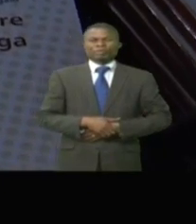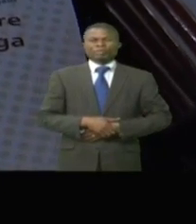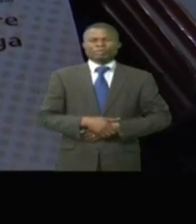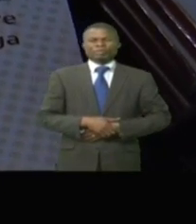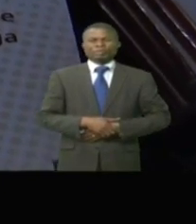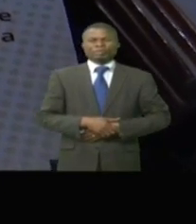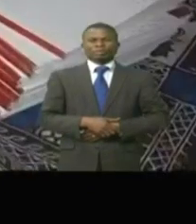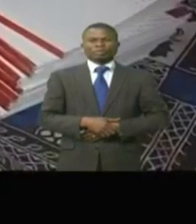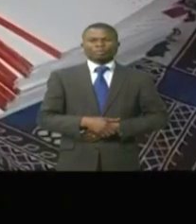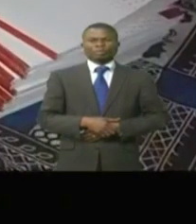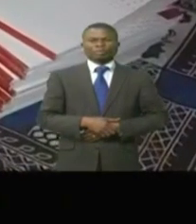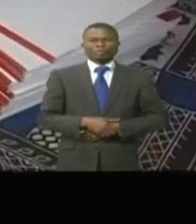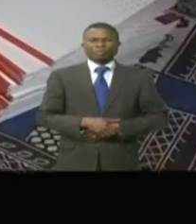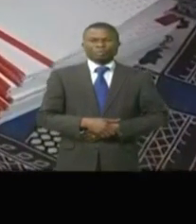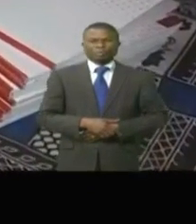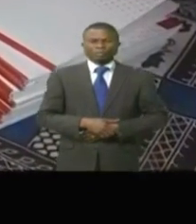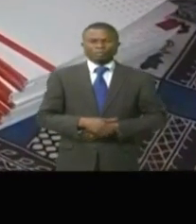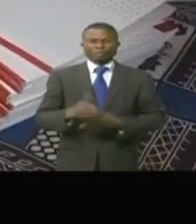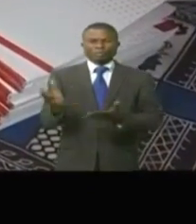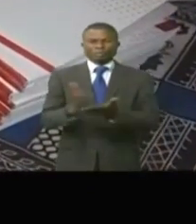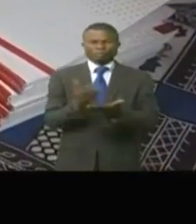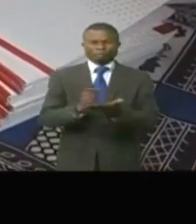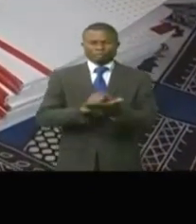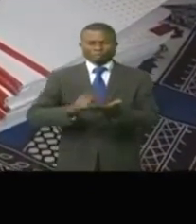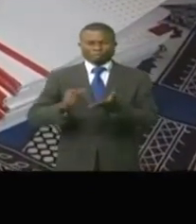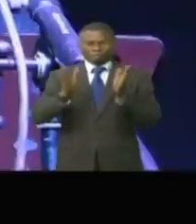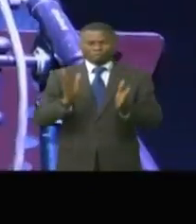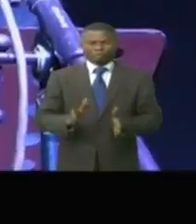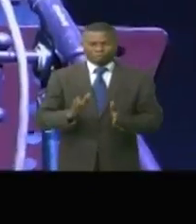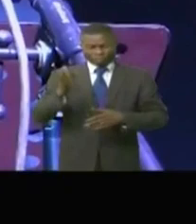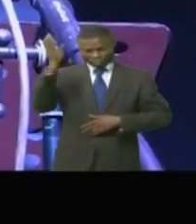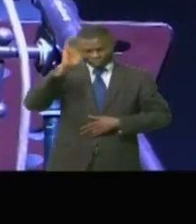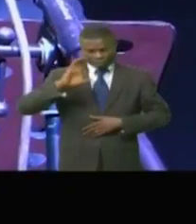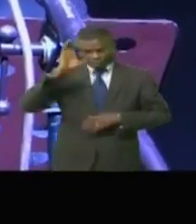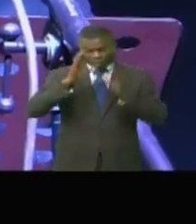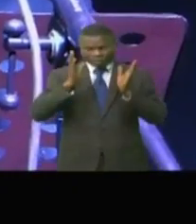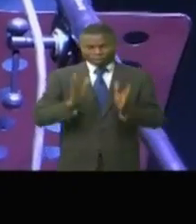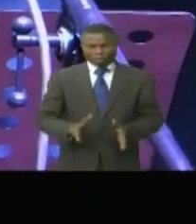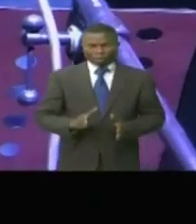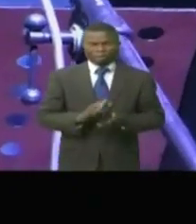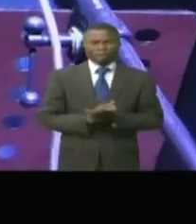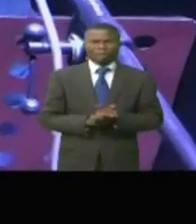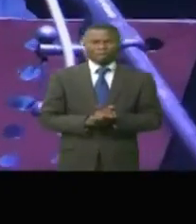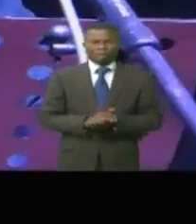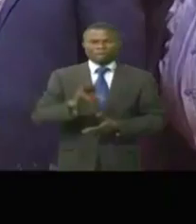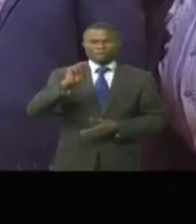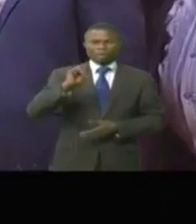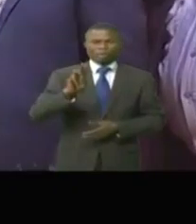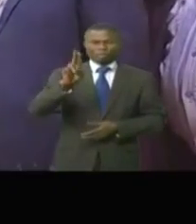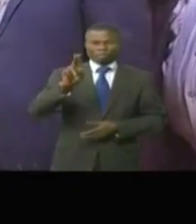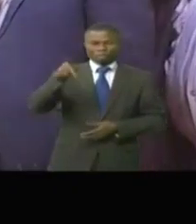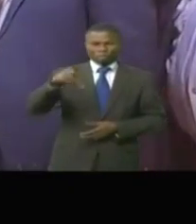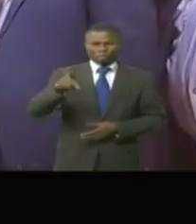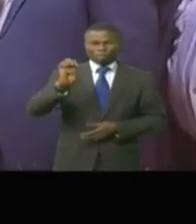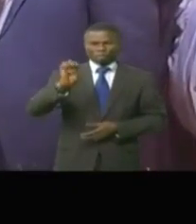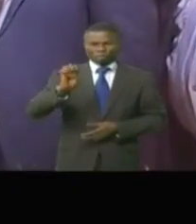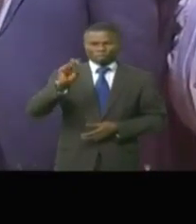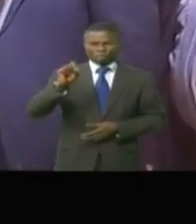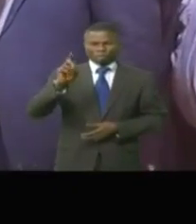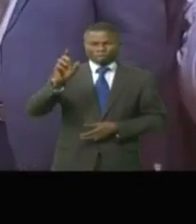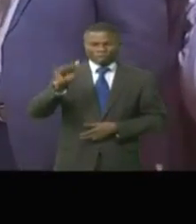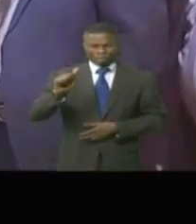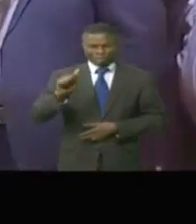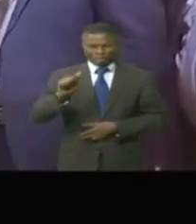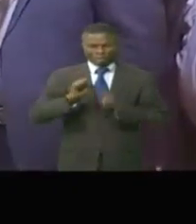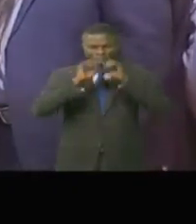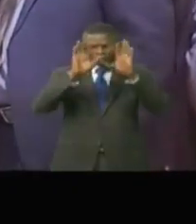de l'ancêtre Léga », l'œuvre de l'écrivain, artiste et chercheur Amani Mupenda Mubigalo, a été porté sur les fonts baptismaux